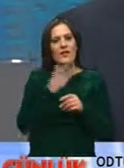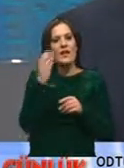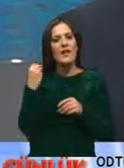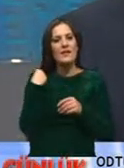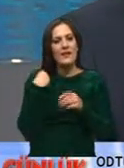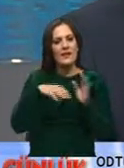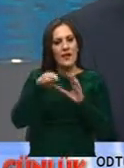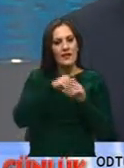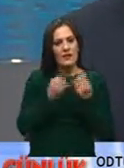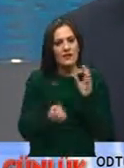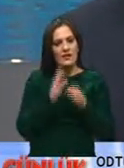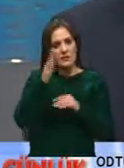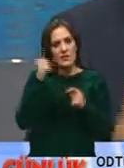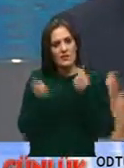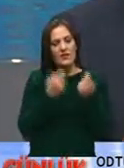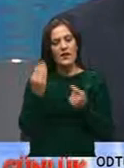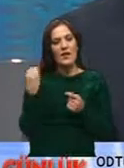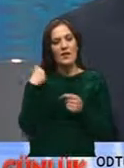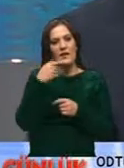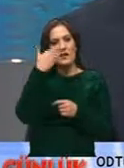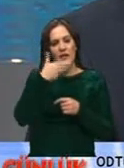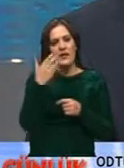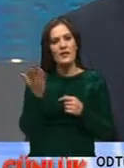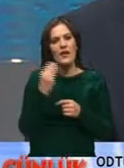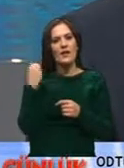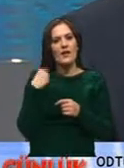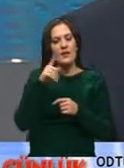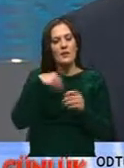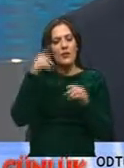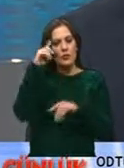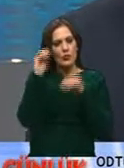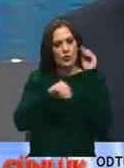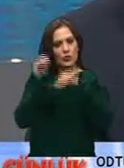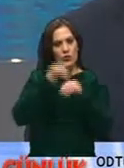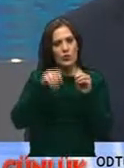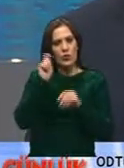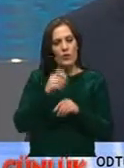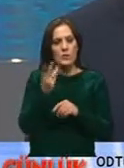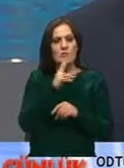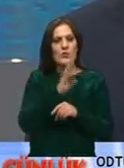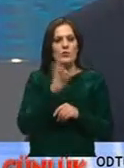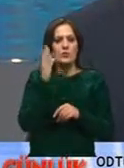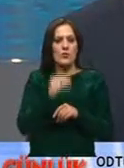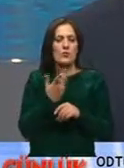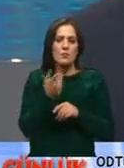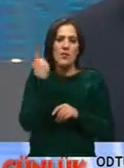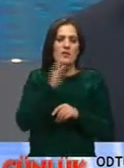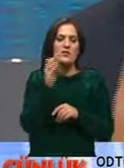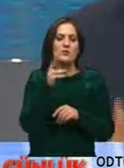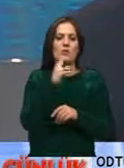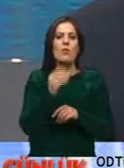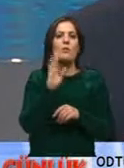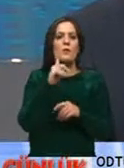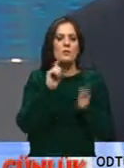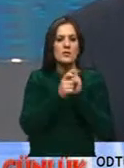yeni alanlara falan gitmeye çalışıyor. Daha yeni bir hikayeler, daha yeni bir kurgulara varmaya çalışıyor ama sonsuz bir şekilde. Belki de hiç sonu olmayan bir